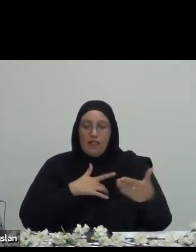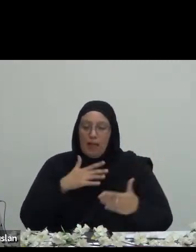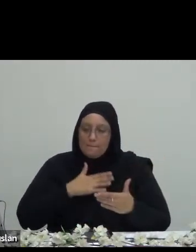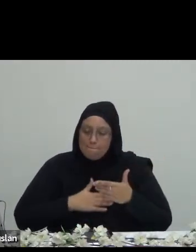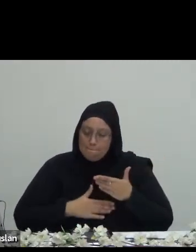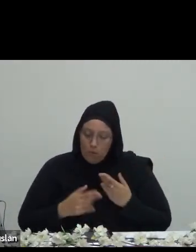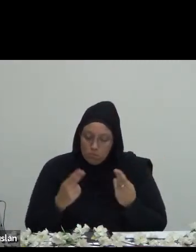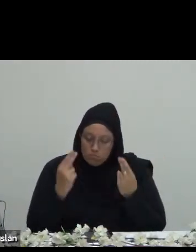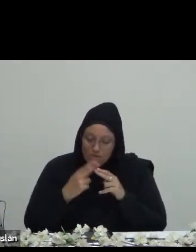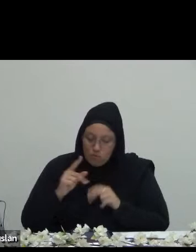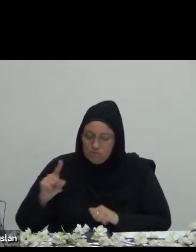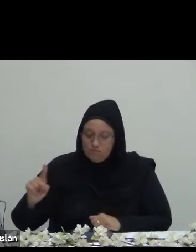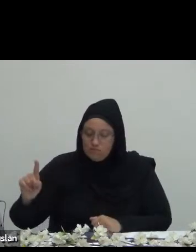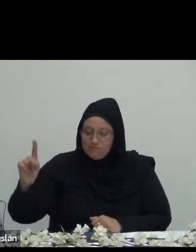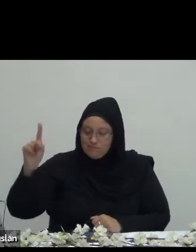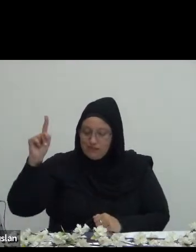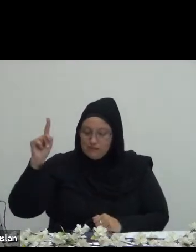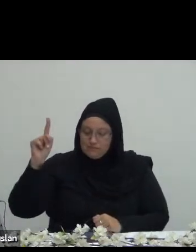نضربها